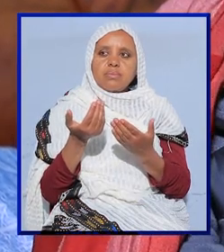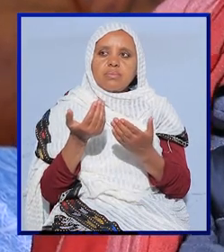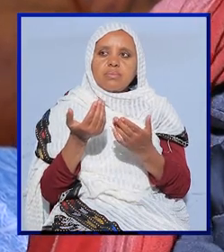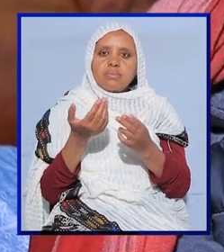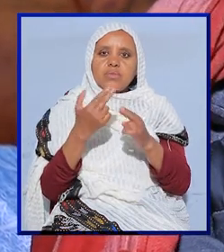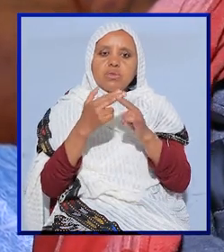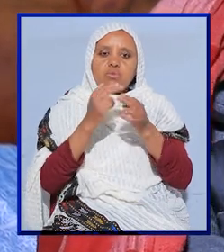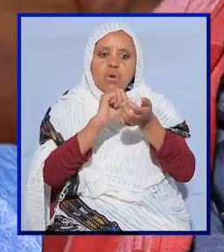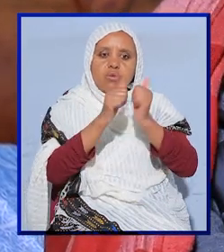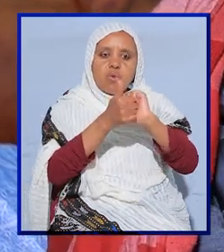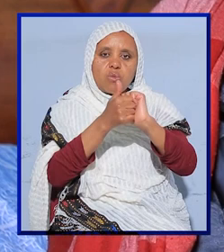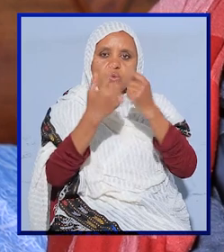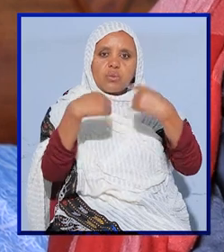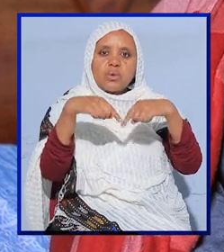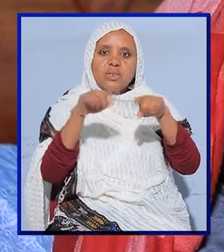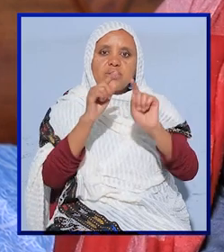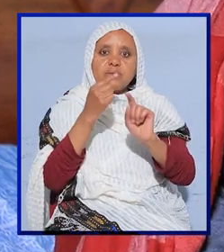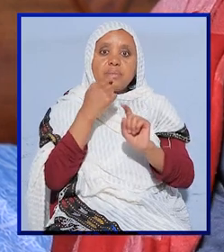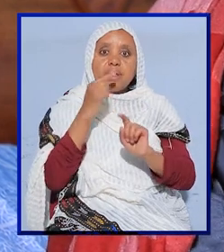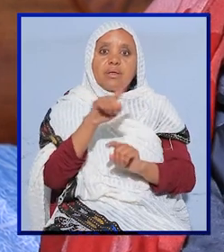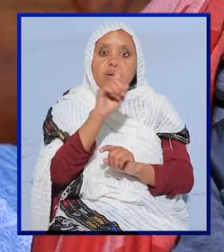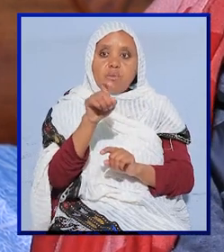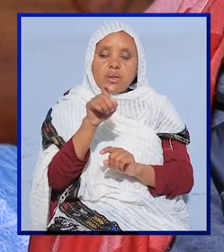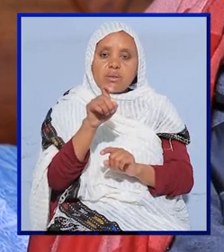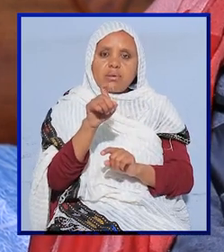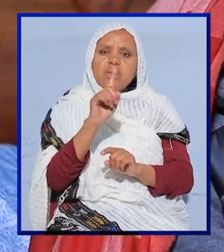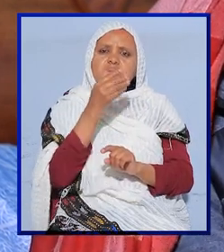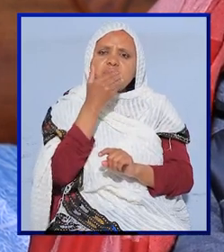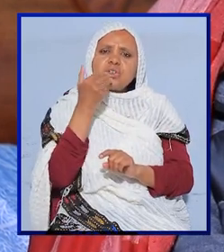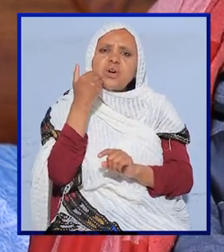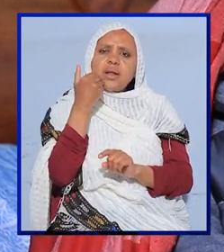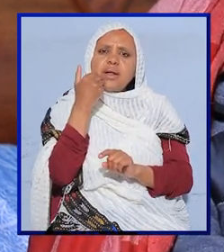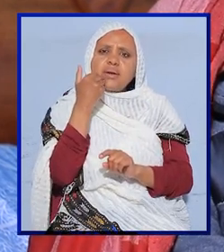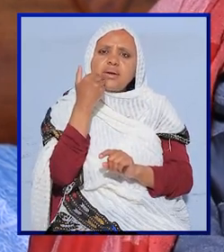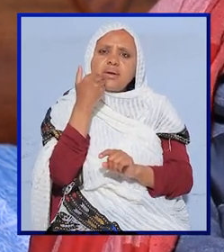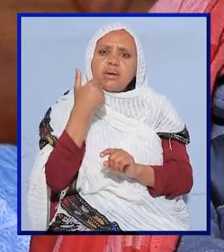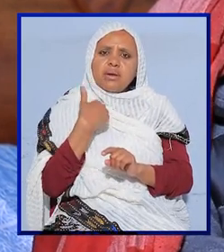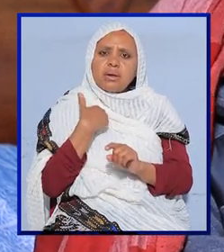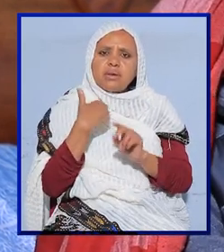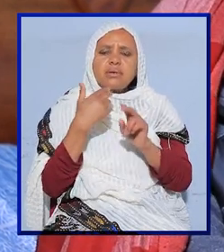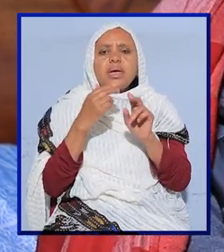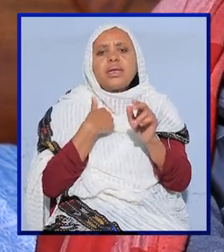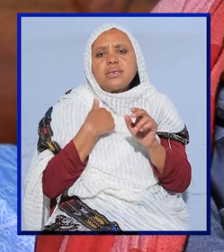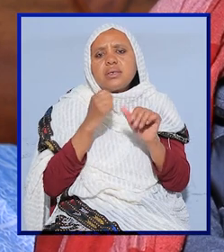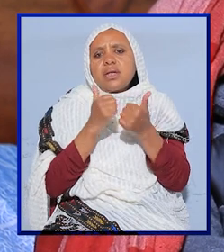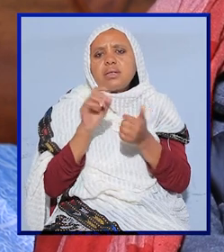ስሙን ምናምን ሊያዘዋወሩ ሲሉ እጪ ጠየኳት ምን ይሻላል እኔስ እንዴት